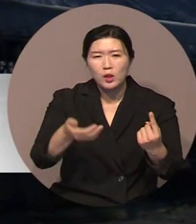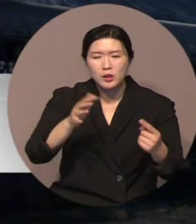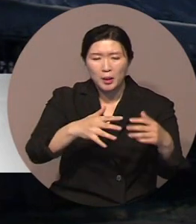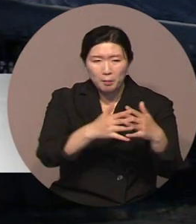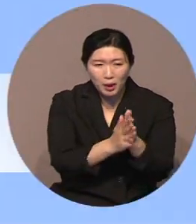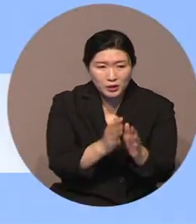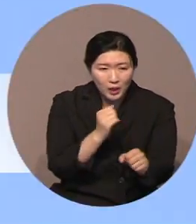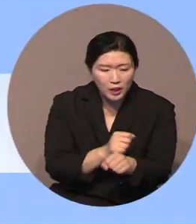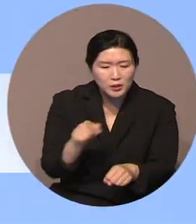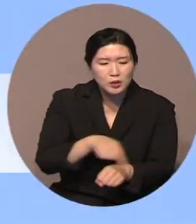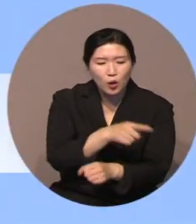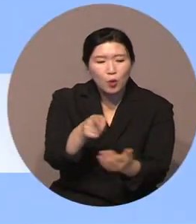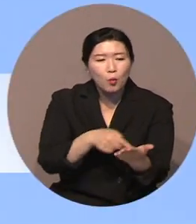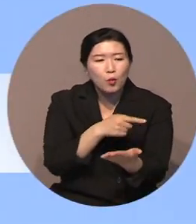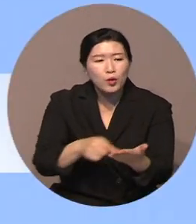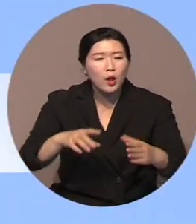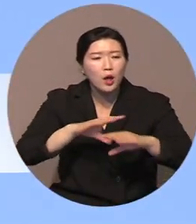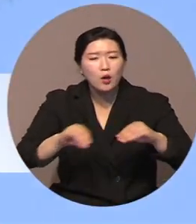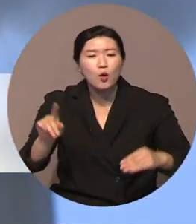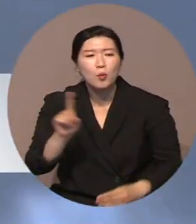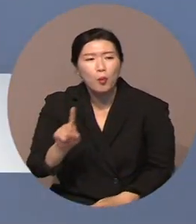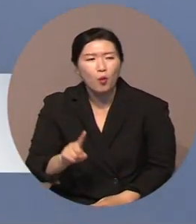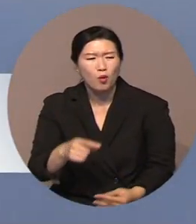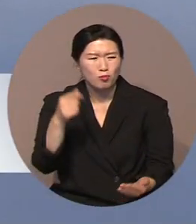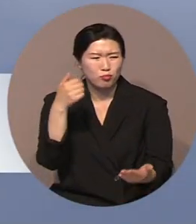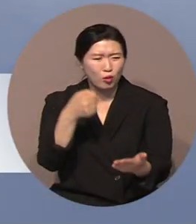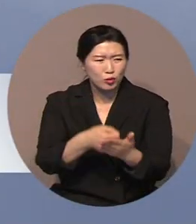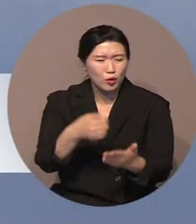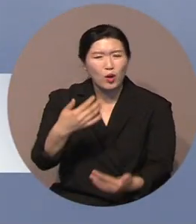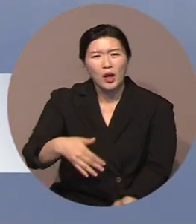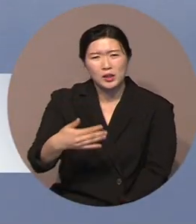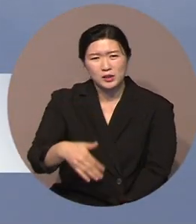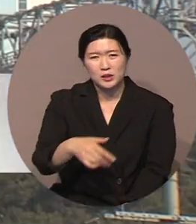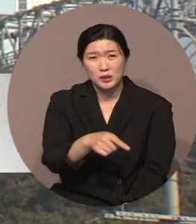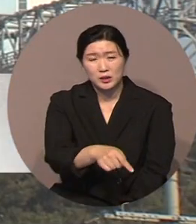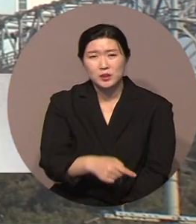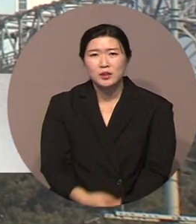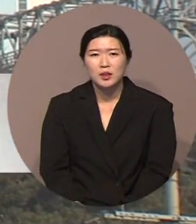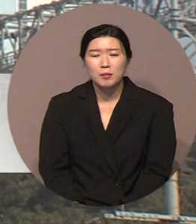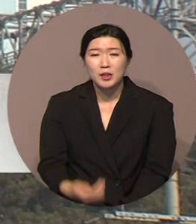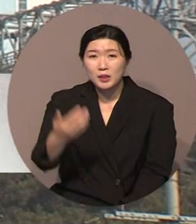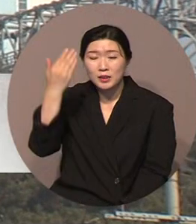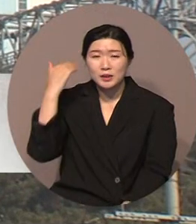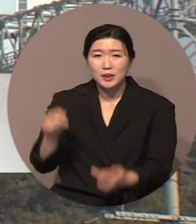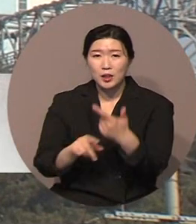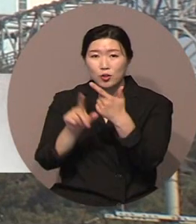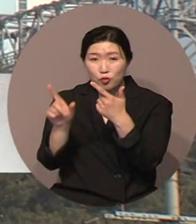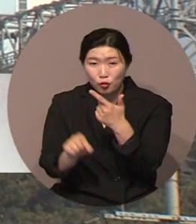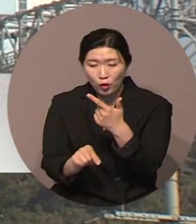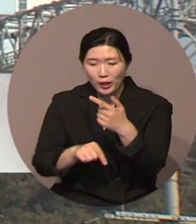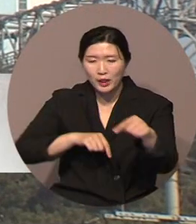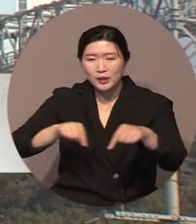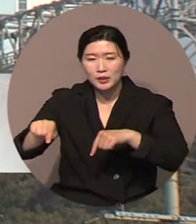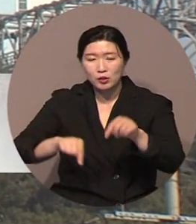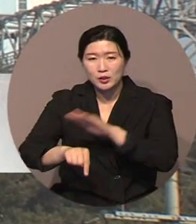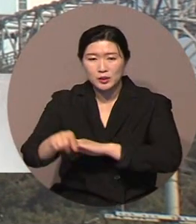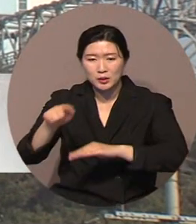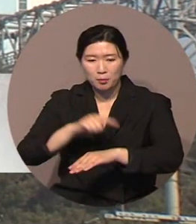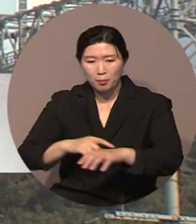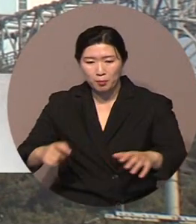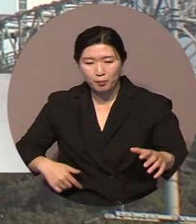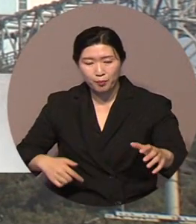해당 지역의 적절한 보상이나 대안은 없는 상황으로 장도격 의원을 비롯한 여야 국회의원